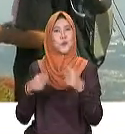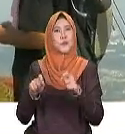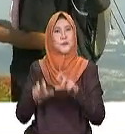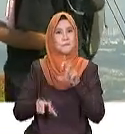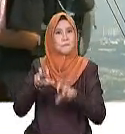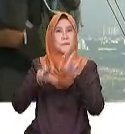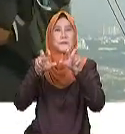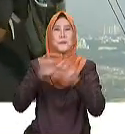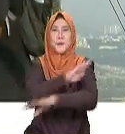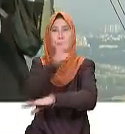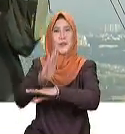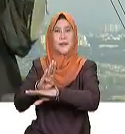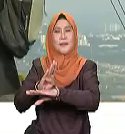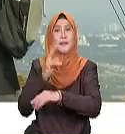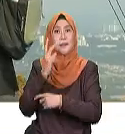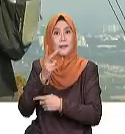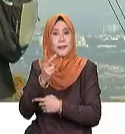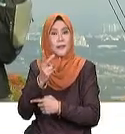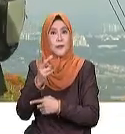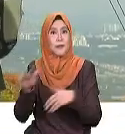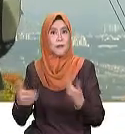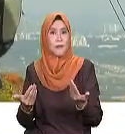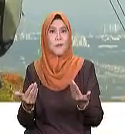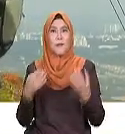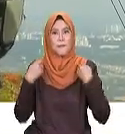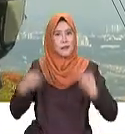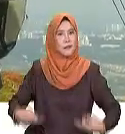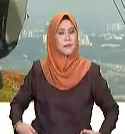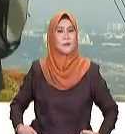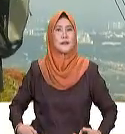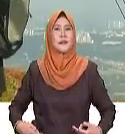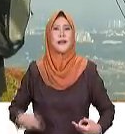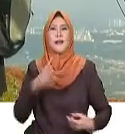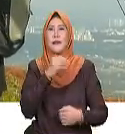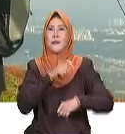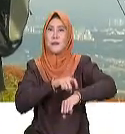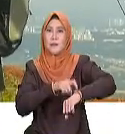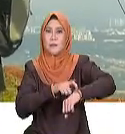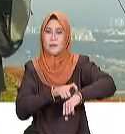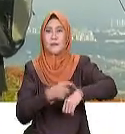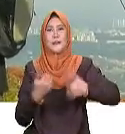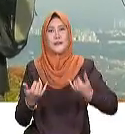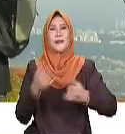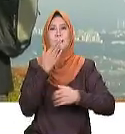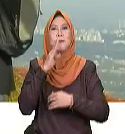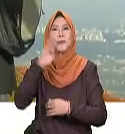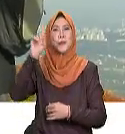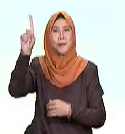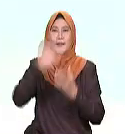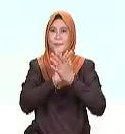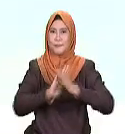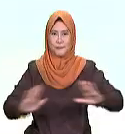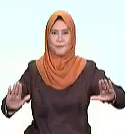mendaki. Tengok keadaannya badan, fizikal dan masa yang ada ni, alhamdulillah